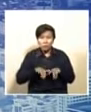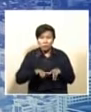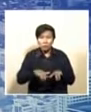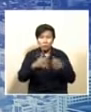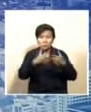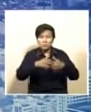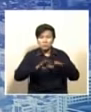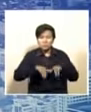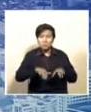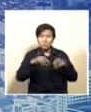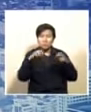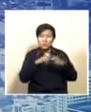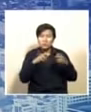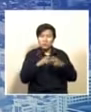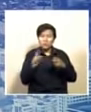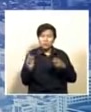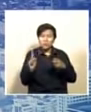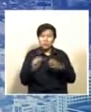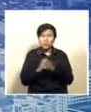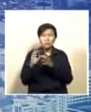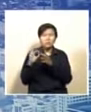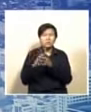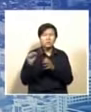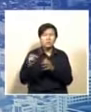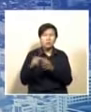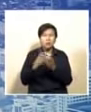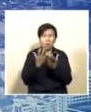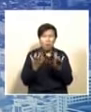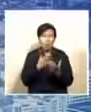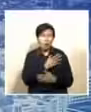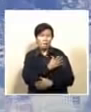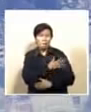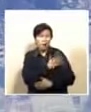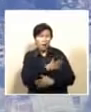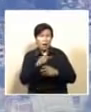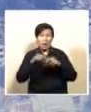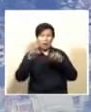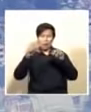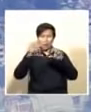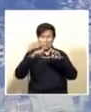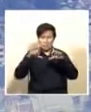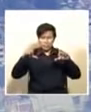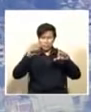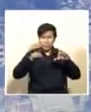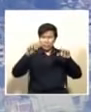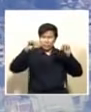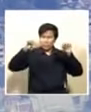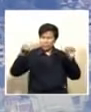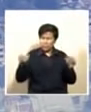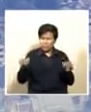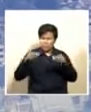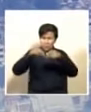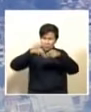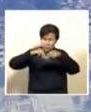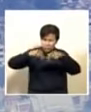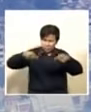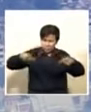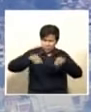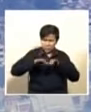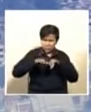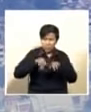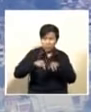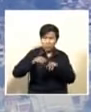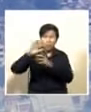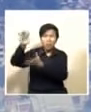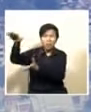วนที่เห็นเป็นสีเขียวๆด้านหน้าและด้านหลังเนี่ยก็คือเป็นส่วนที่เป็นใยสังเคราะห์ชนิดหนึ่งซึ่งนำเข้าจากต่างประเทศ